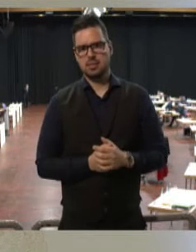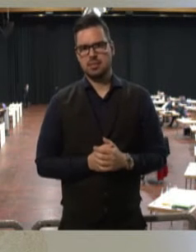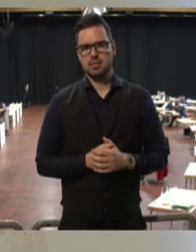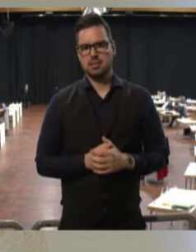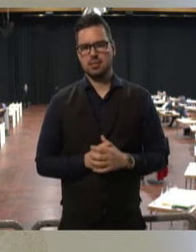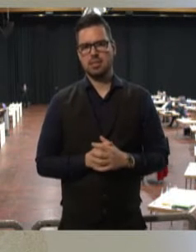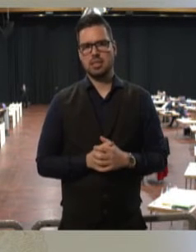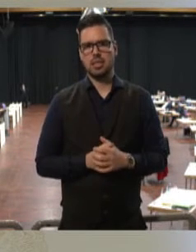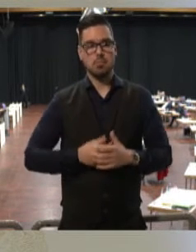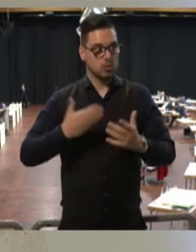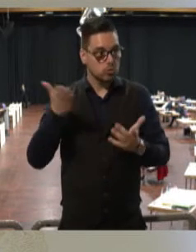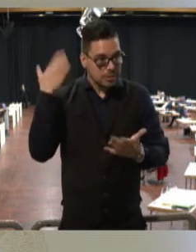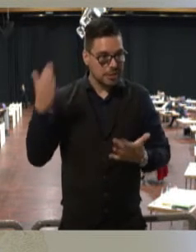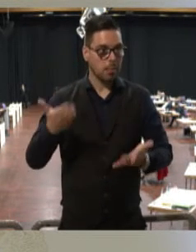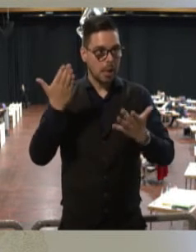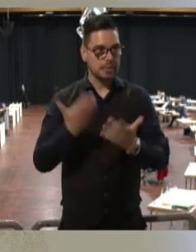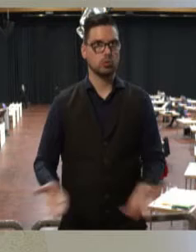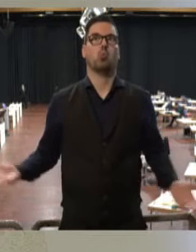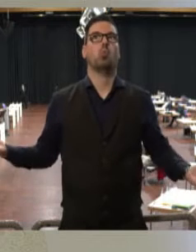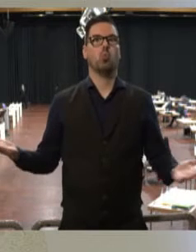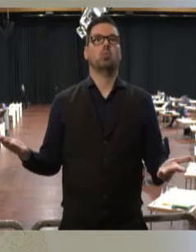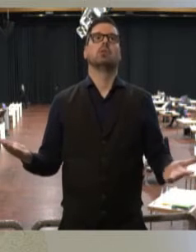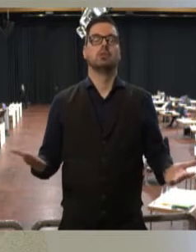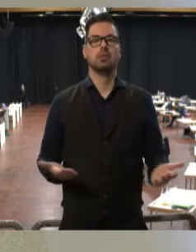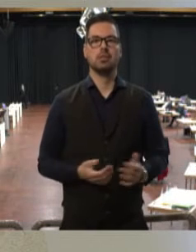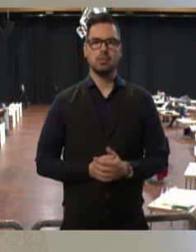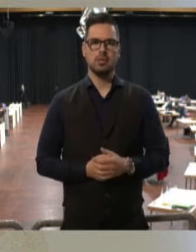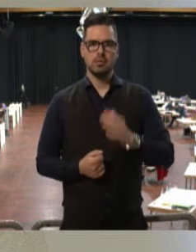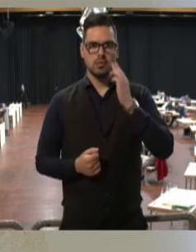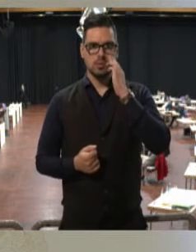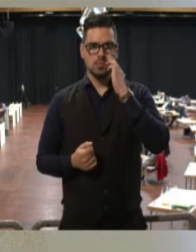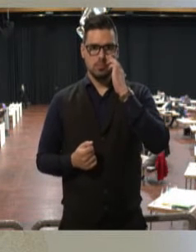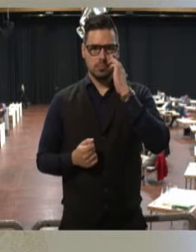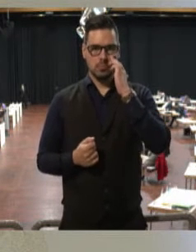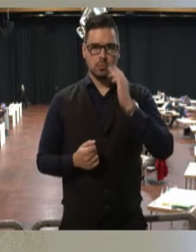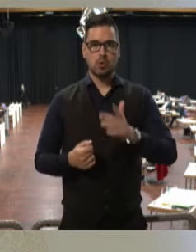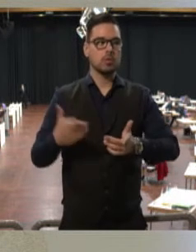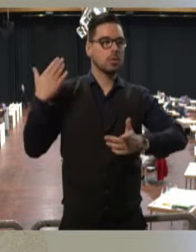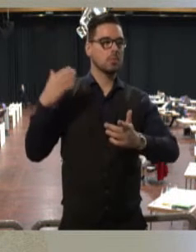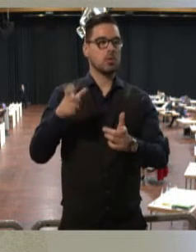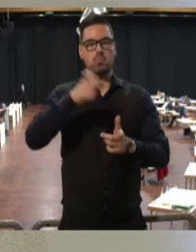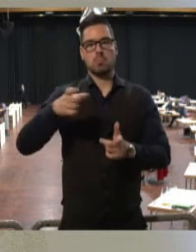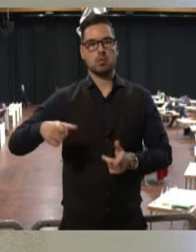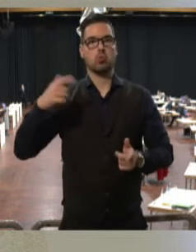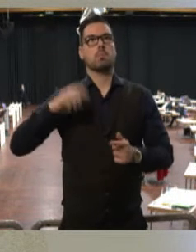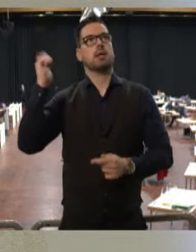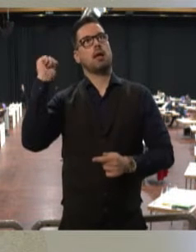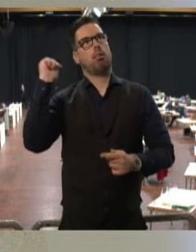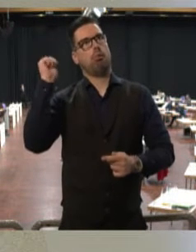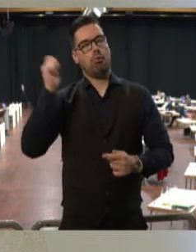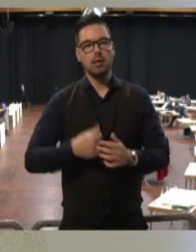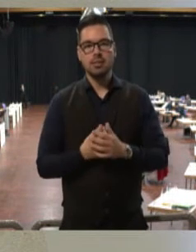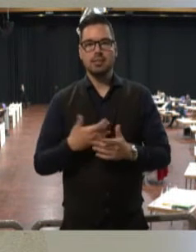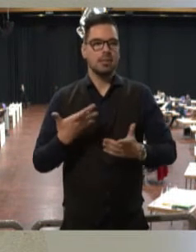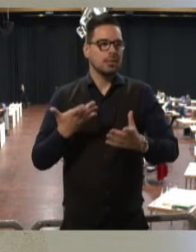andere. Das war aber so. Und damals gab es ja diese Menschengemachtheit, die heute ständig beklagt wird,